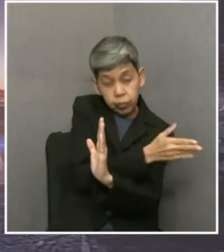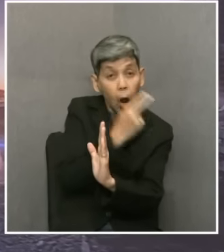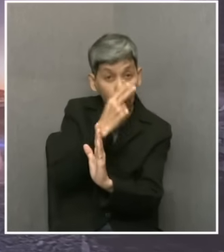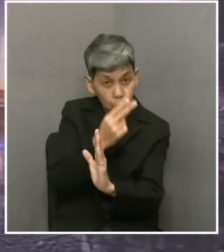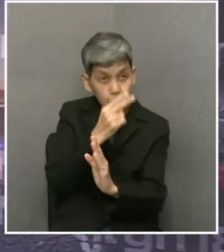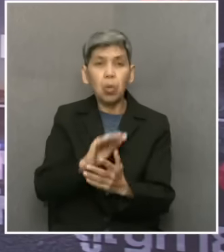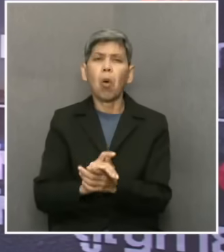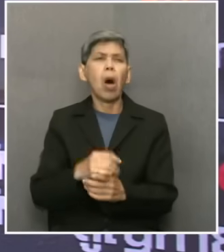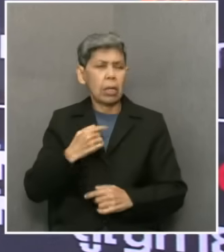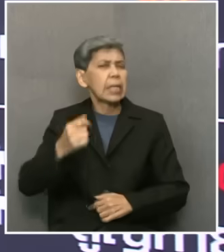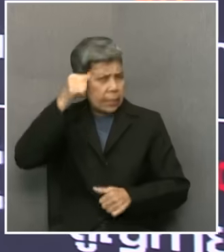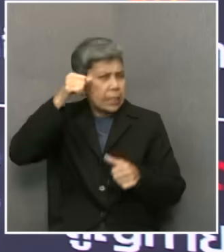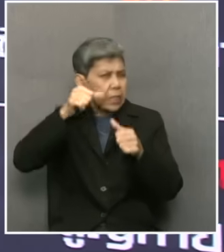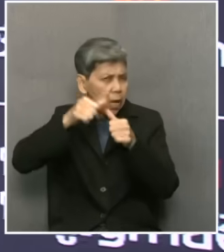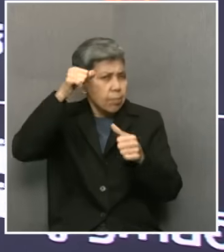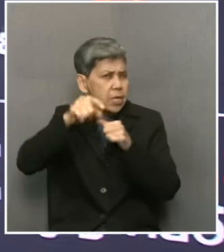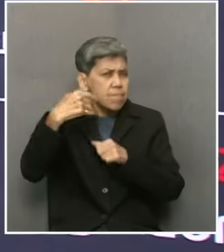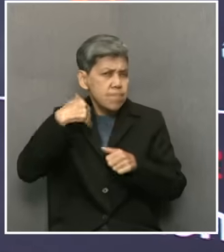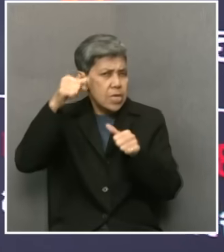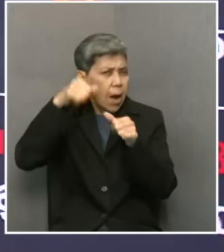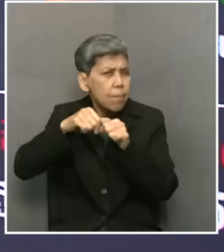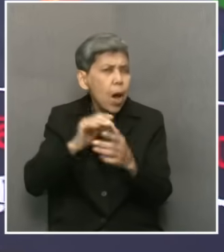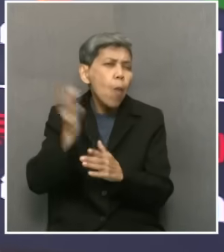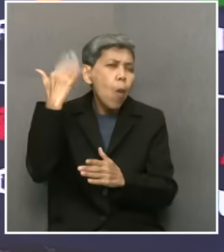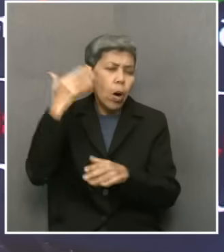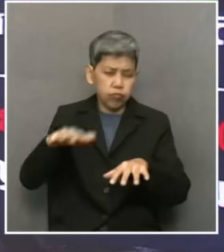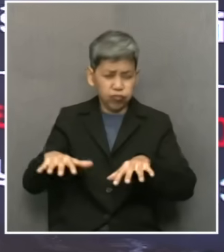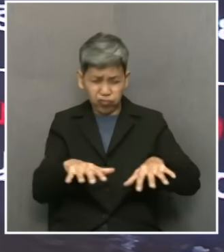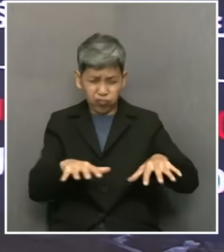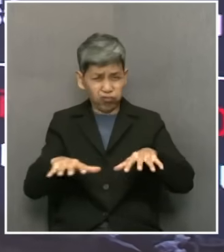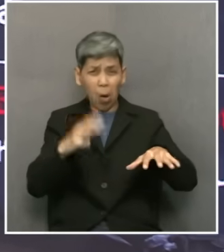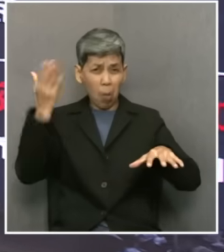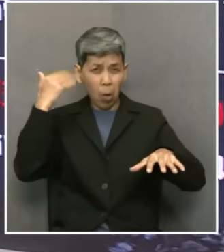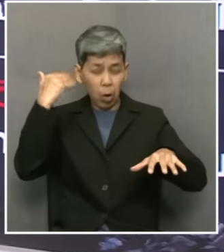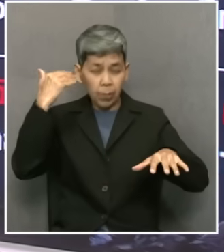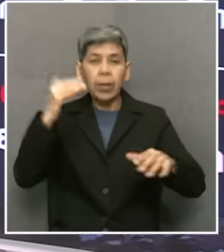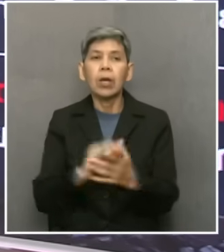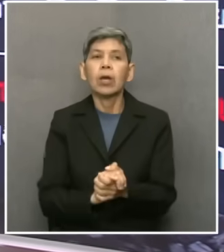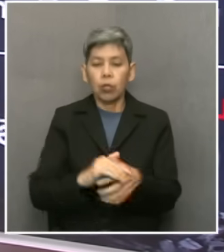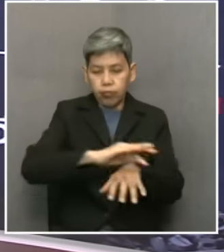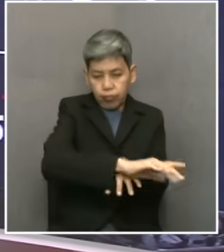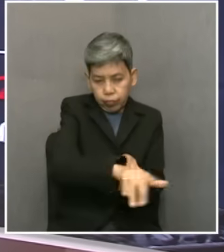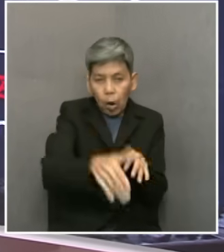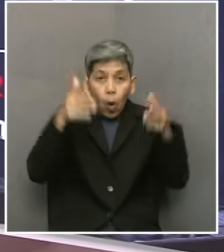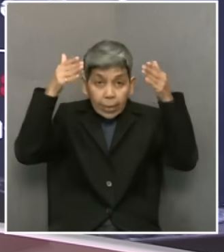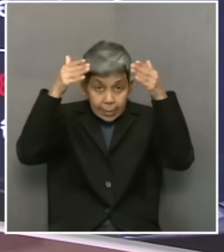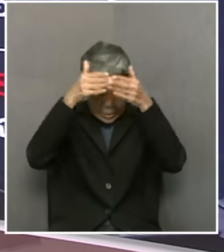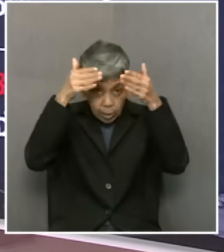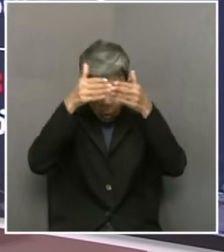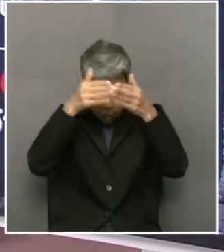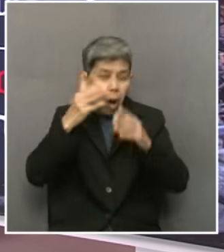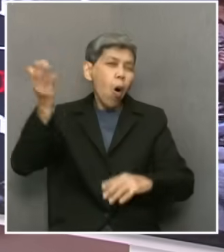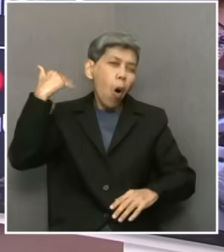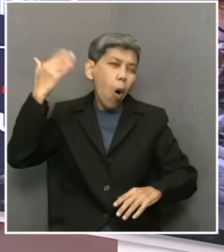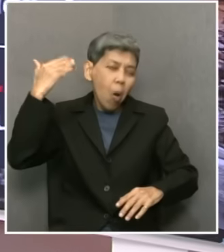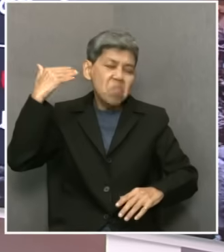การณ์ใหญ่ที่เชื่อว่าคนไทยทุกคนก็ยังคงจำกันได้ก็คือเหตุการณ์แผ่นดินไหวที่เกาะสุมาตราของอินโดนีเซียนะคะย้อนกลับ